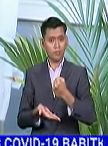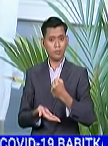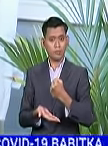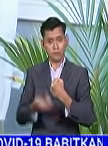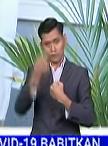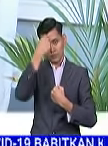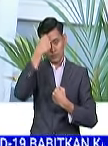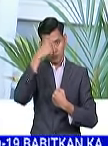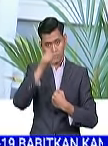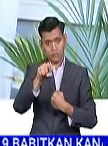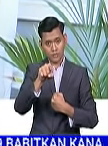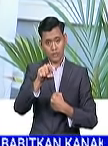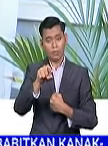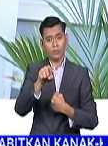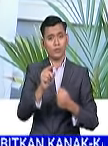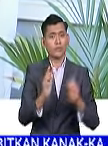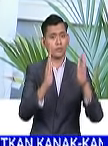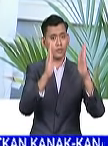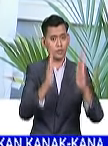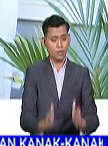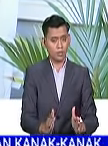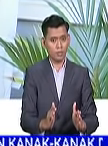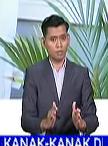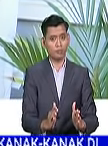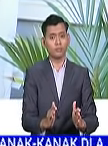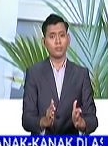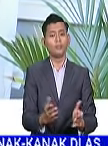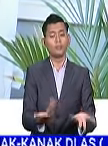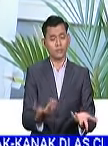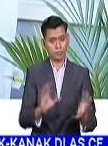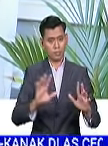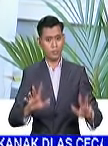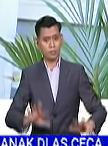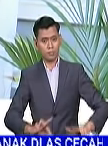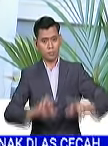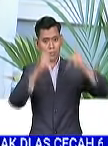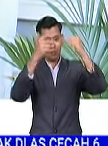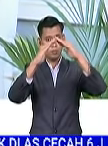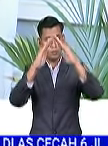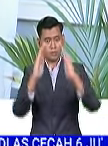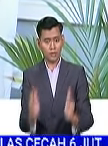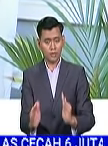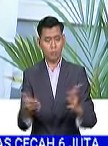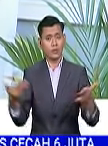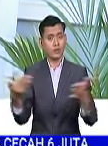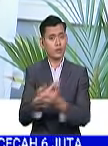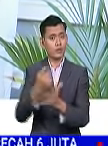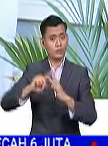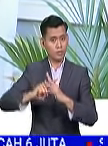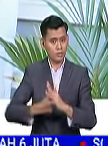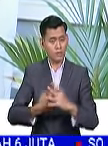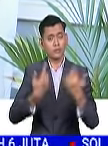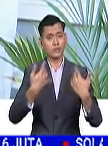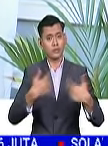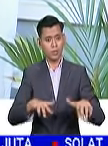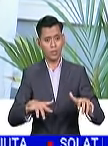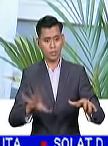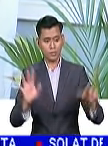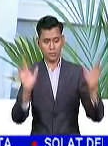kepada kontraktor yang baru nak bermula. Setelah diberi dana, setelah ditapis, kita perlukan dana